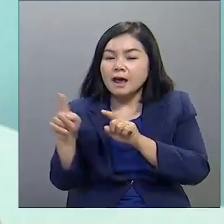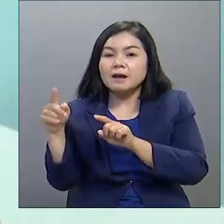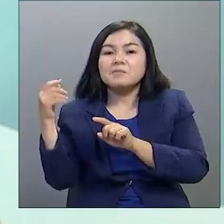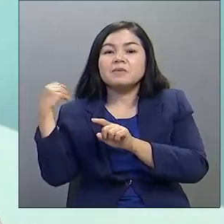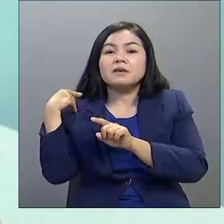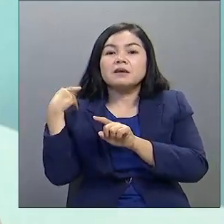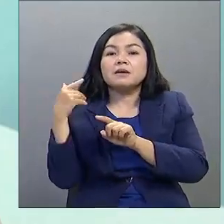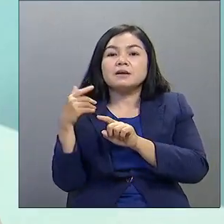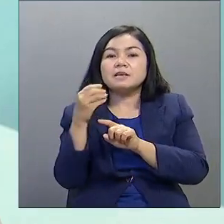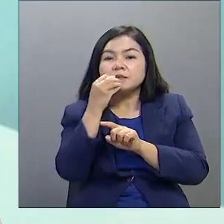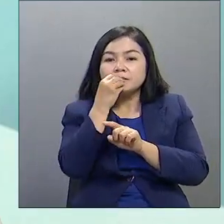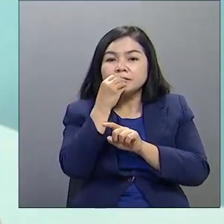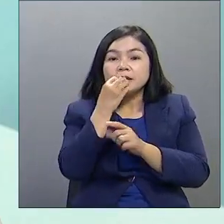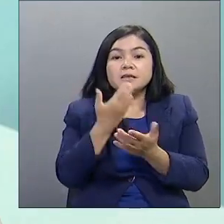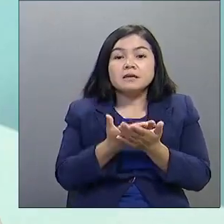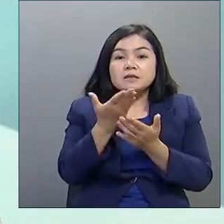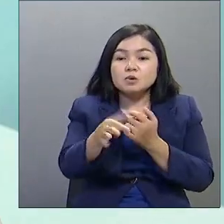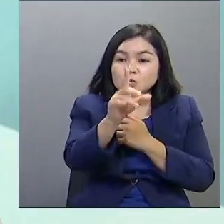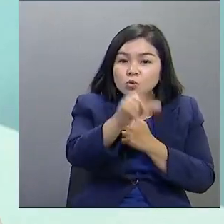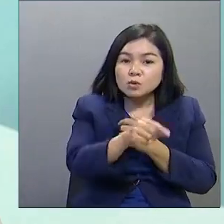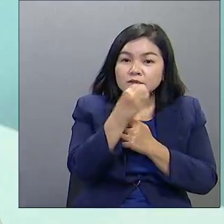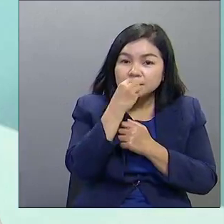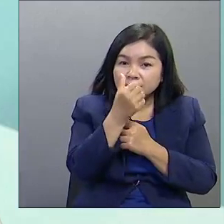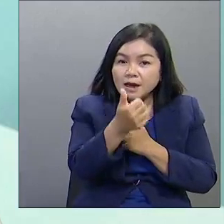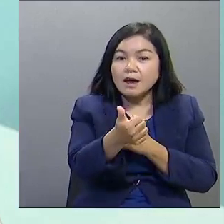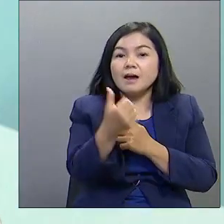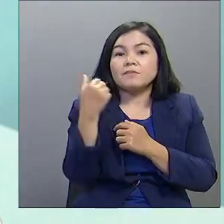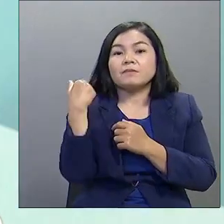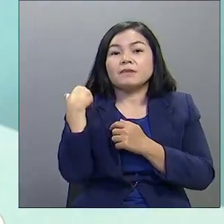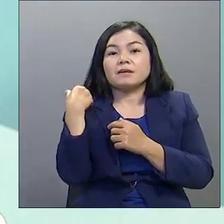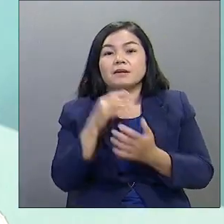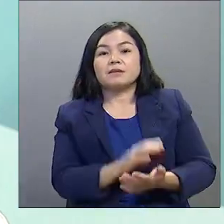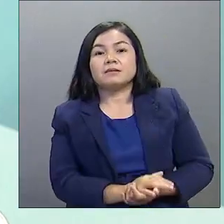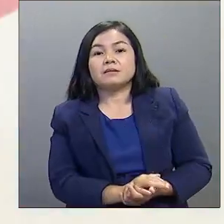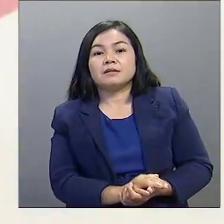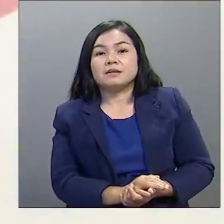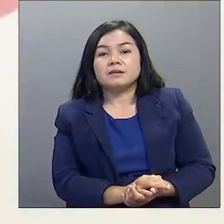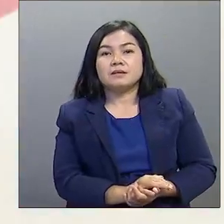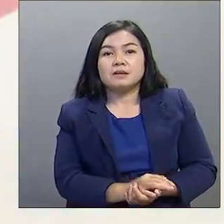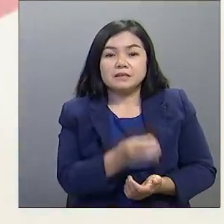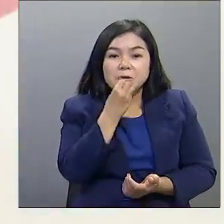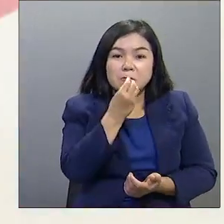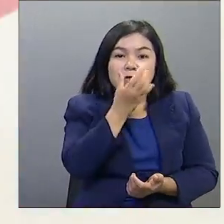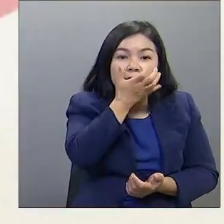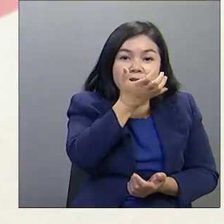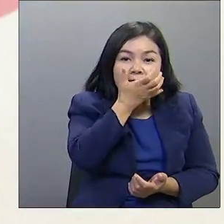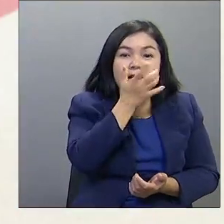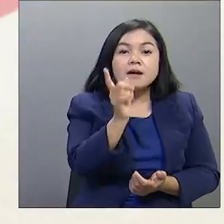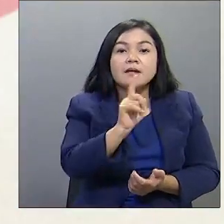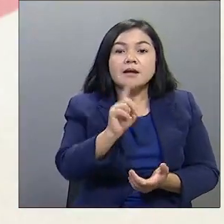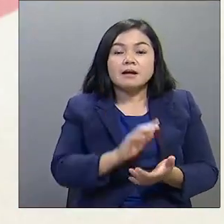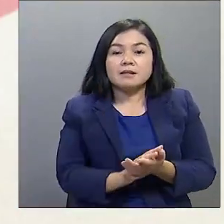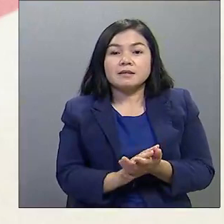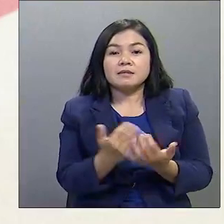ทให้กลายเป็นจ่ายราคาบุฟเฟ่ได้ ดิฉันภูมิใจนำเสนอคนอธิวัตรจริงๆนะคะ วันนี้มันนั่งวินมาหาผมบ่อยม